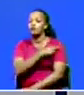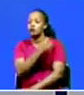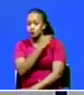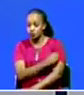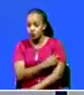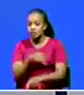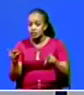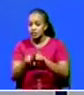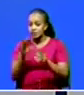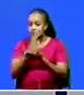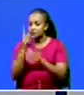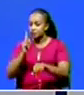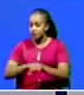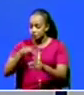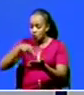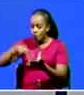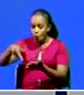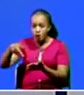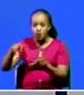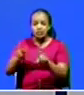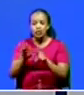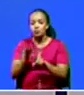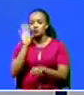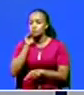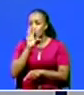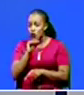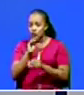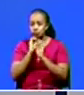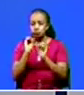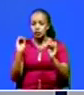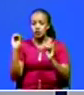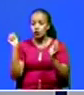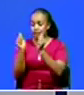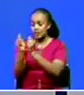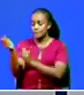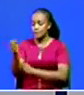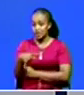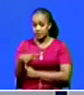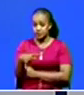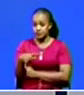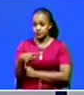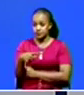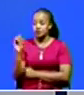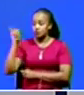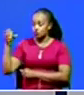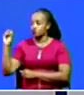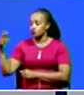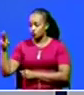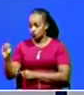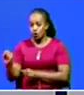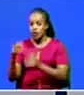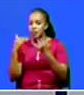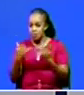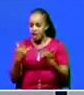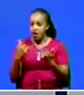kuongea wala kutembea kwa karibia miezi 10, wanamshukuru Mungu kuwa John anauvuka mwaka akizungumza kama zamani.